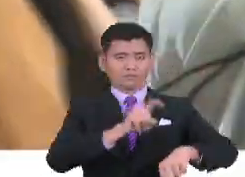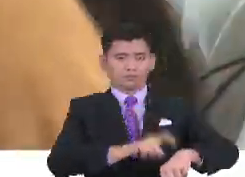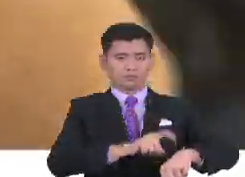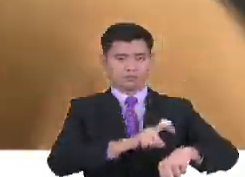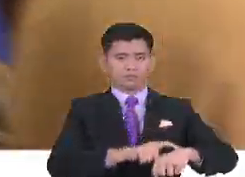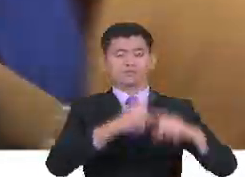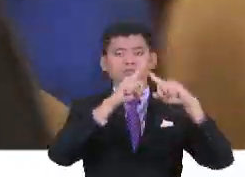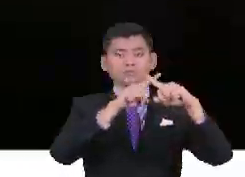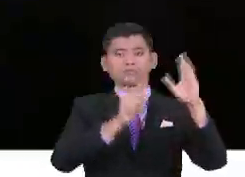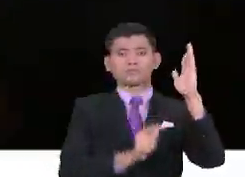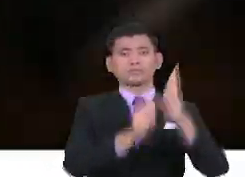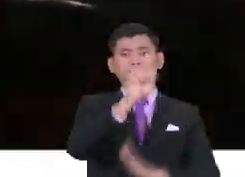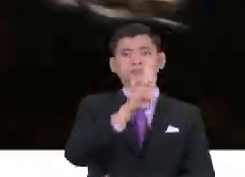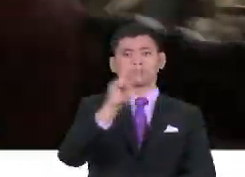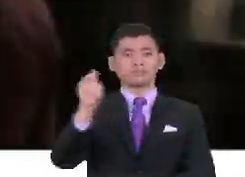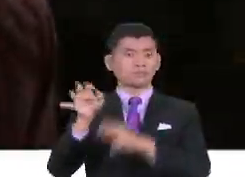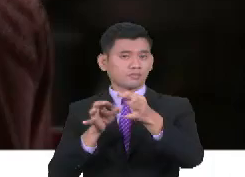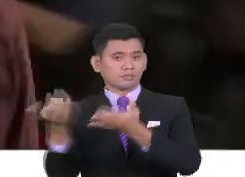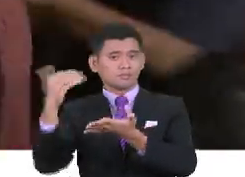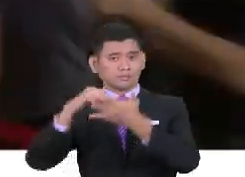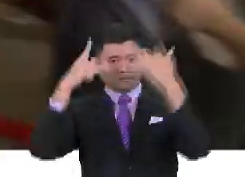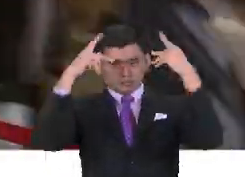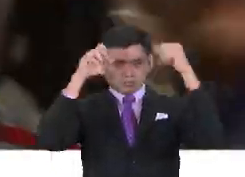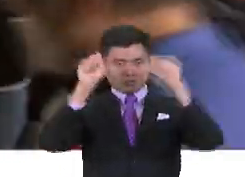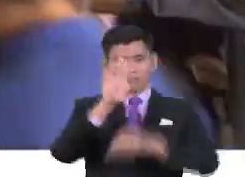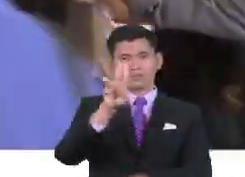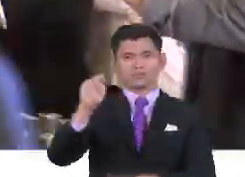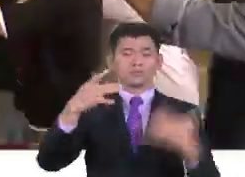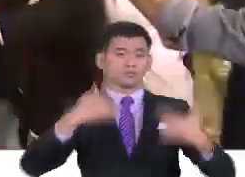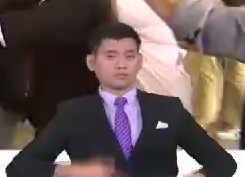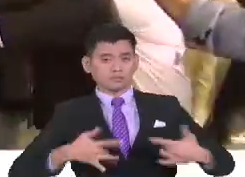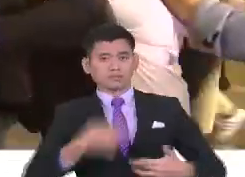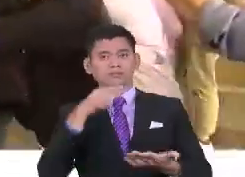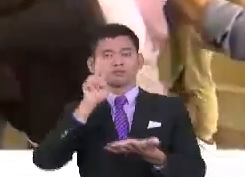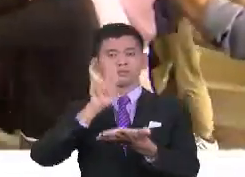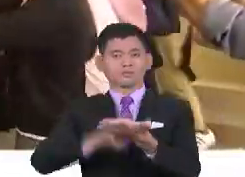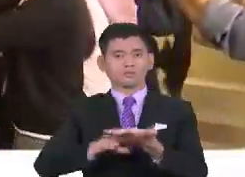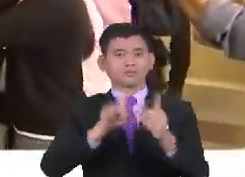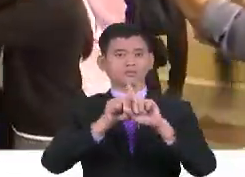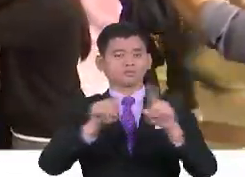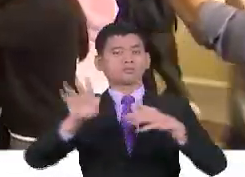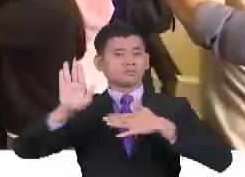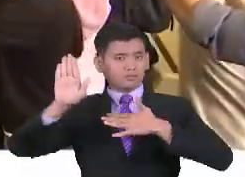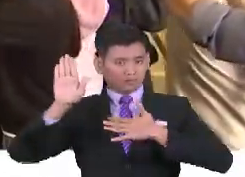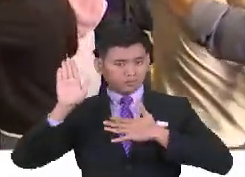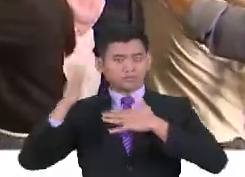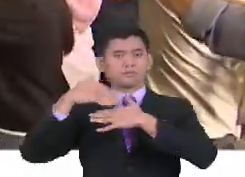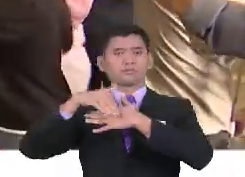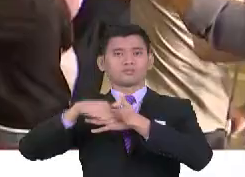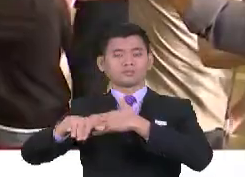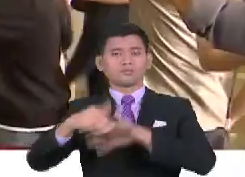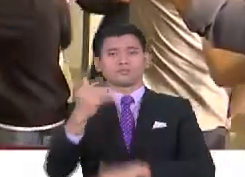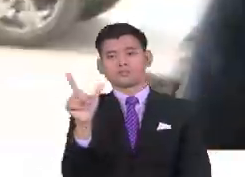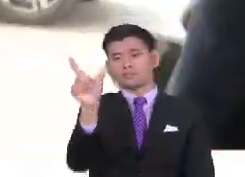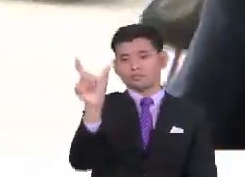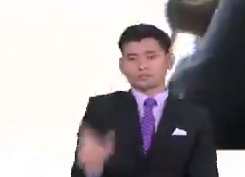BN. Malah jelas beliau, pengerusi BN cuba menafikan mengenai surat berkenaan namun mengakuinya selepas salah